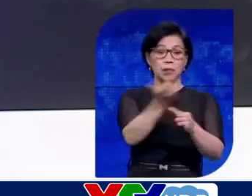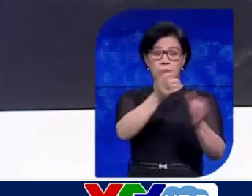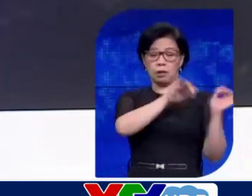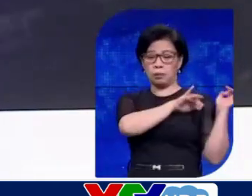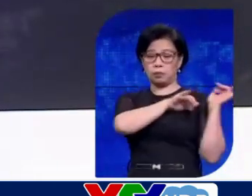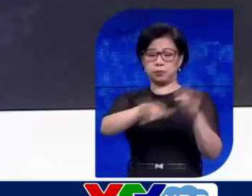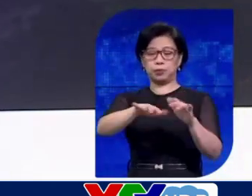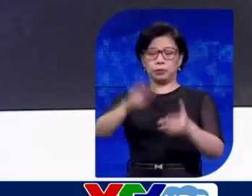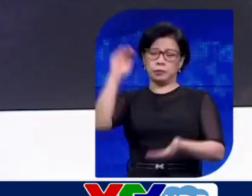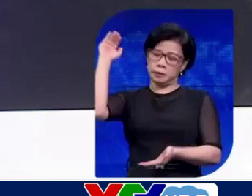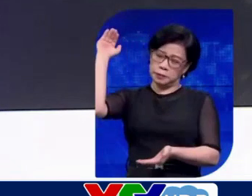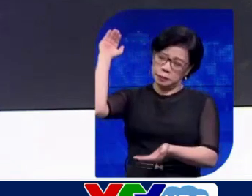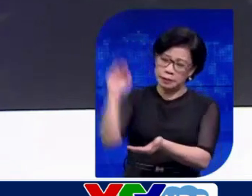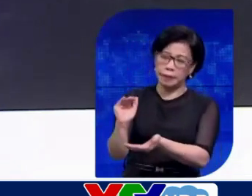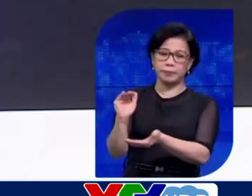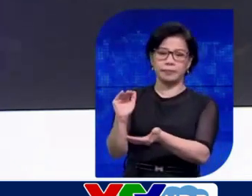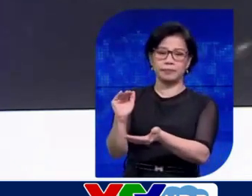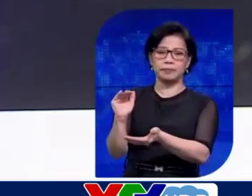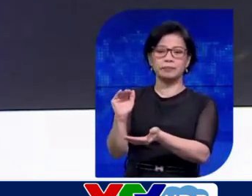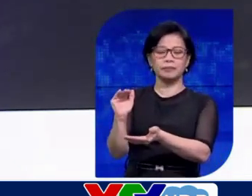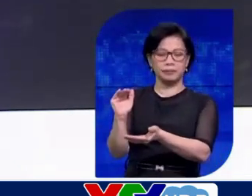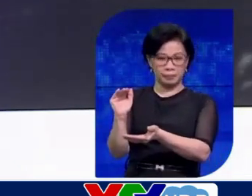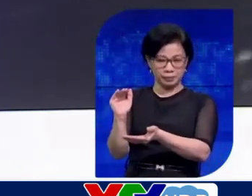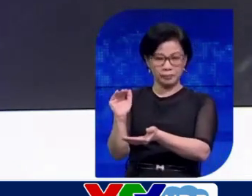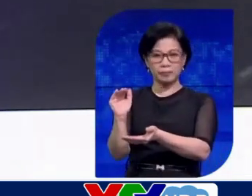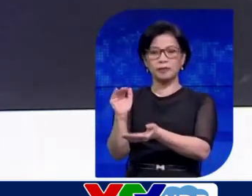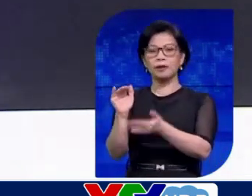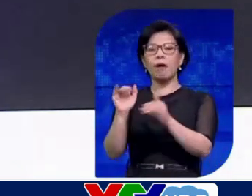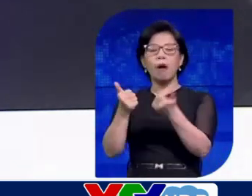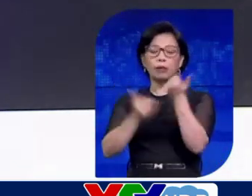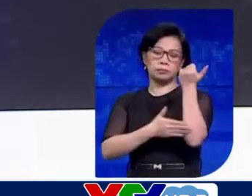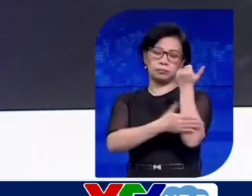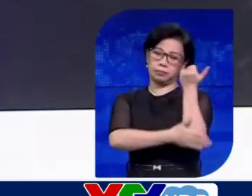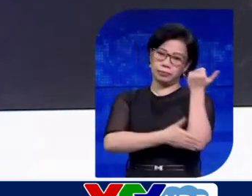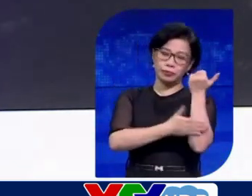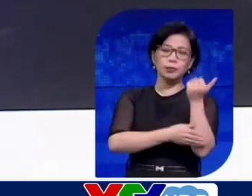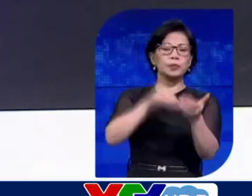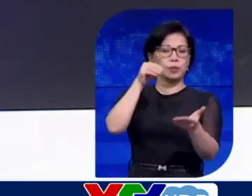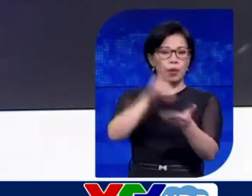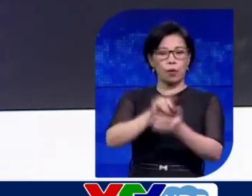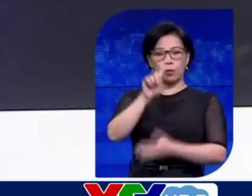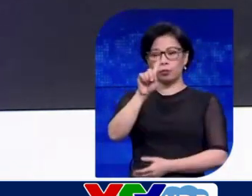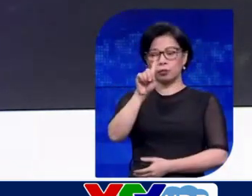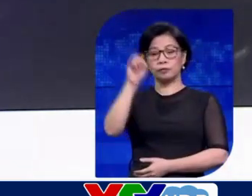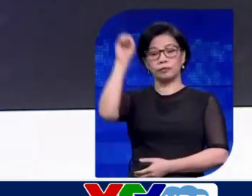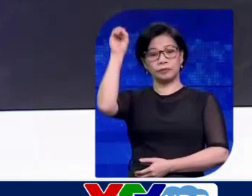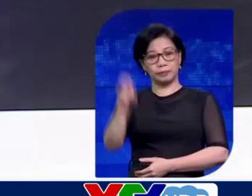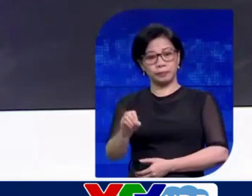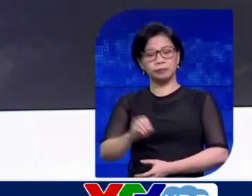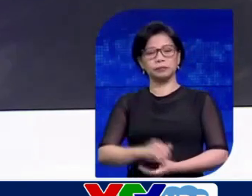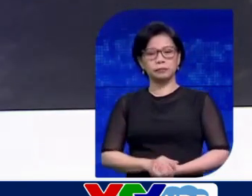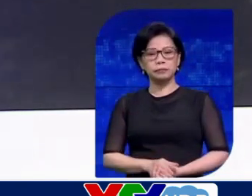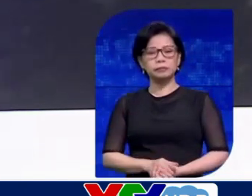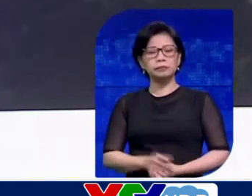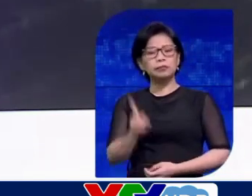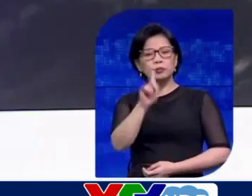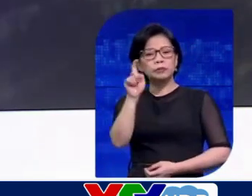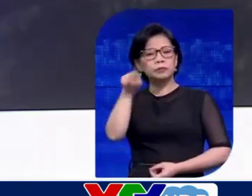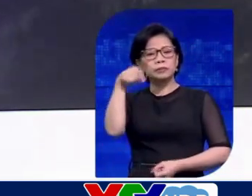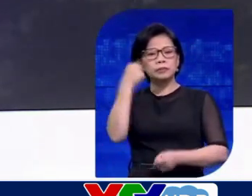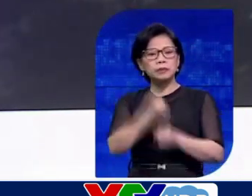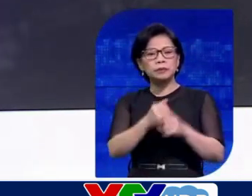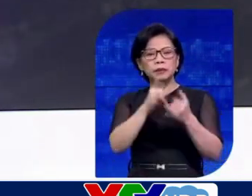sẽ giảm mạnh và xác suất xảy ra lũ lớn ở đồng bằng sông Cửu Long chỉ còn 1%, tức là 100 năm mới